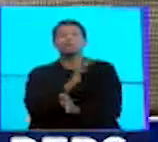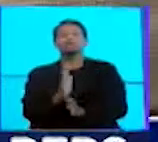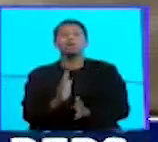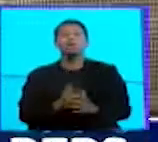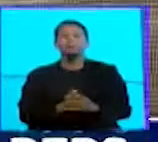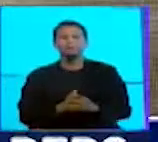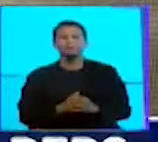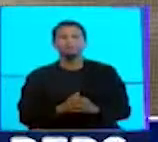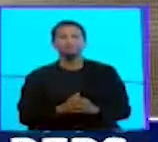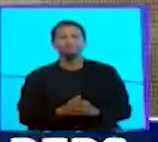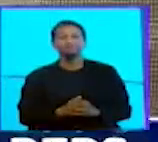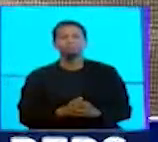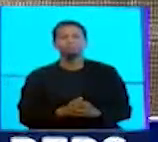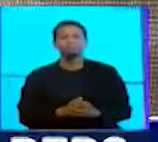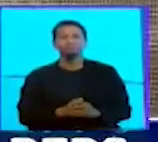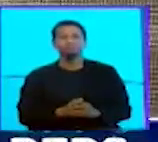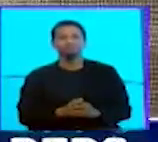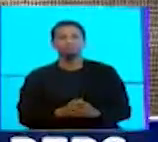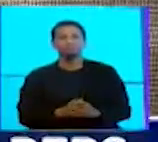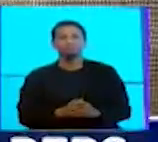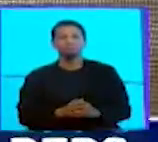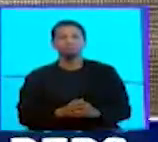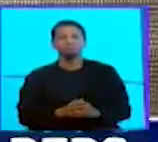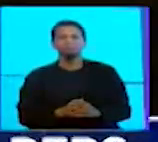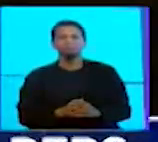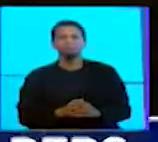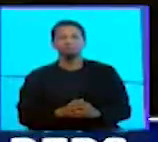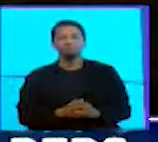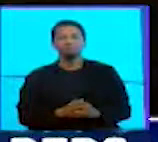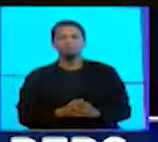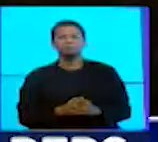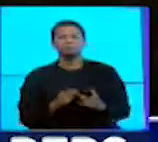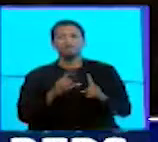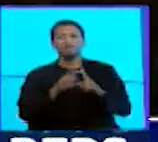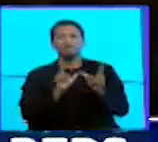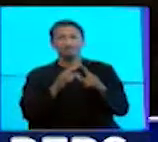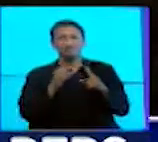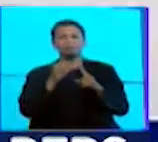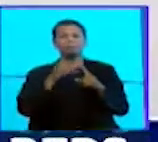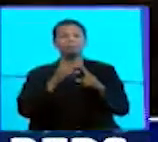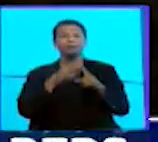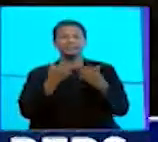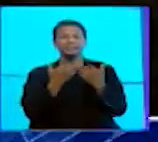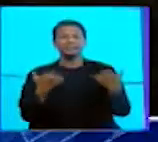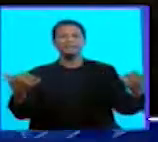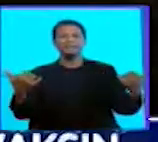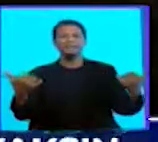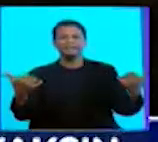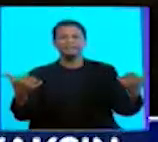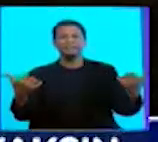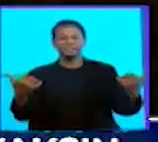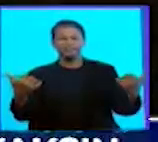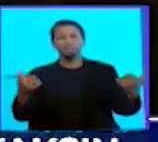kedua mereka. Dan ke depan juga Dewan Pers bersama 11 asosiasi media lainnya juga akan menggelar vaksinasi